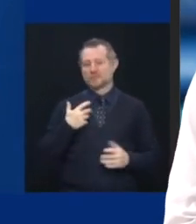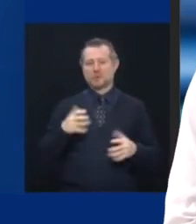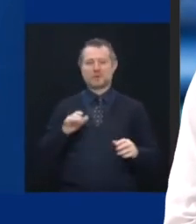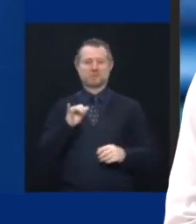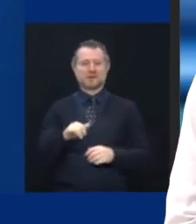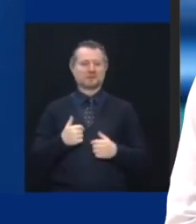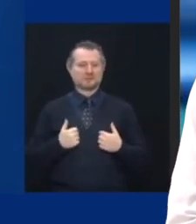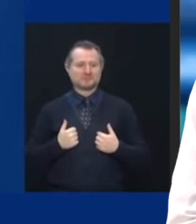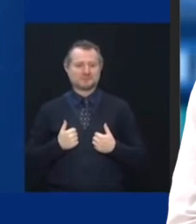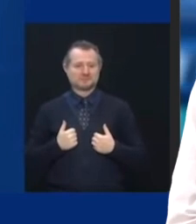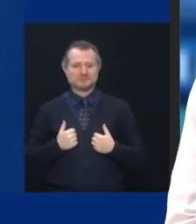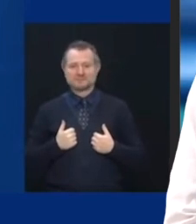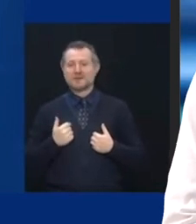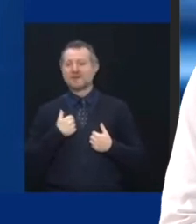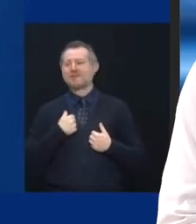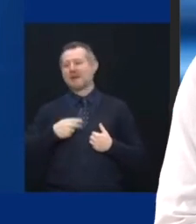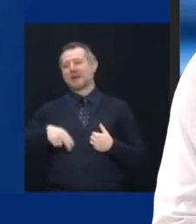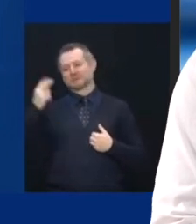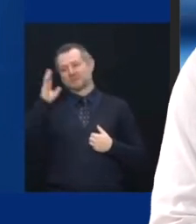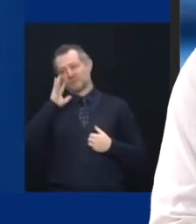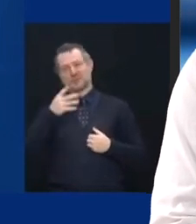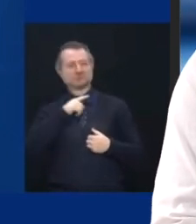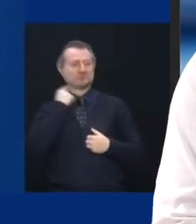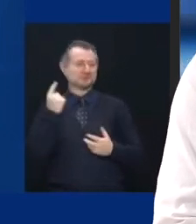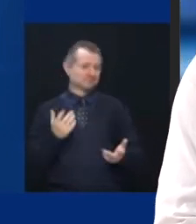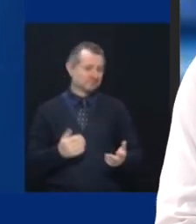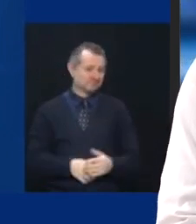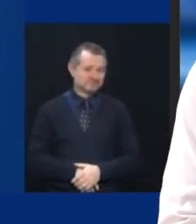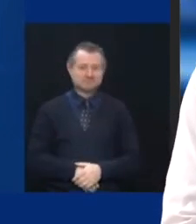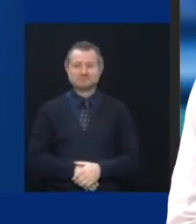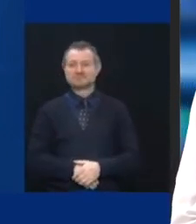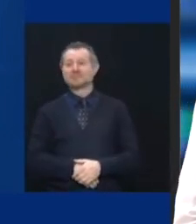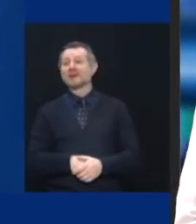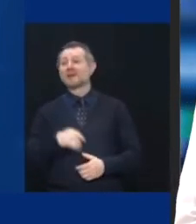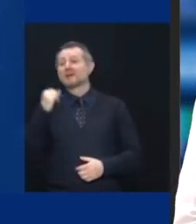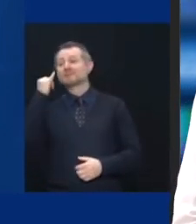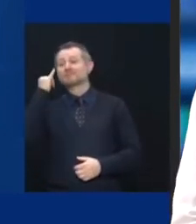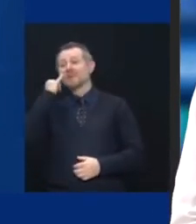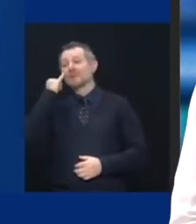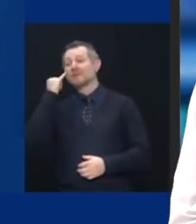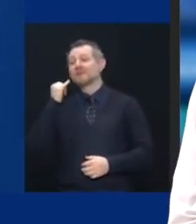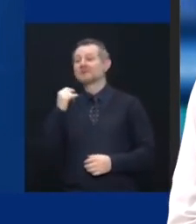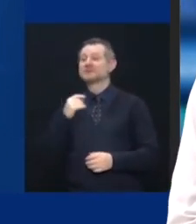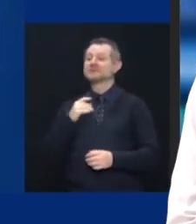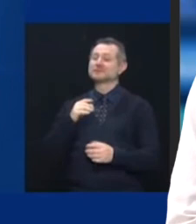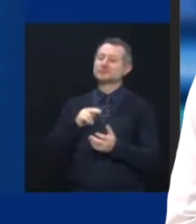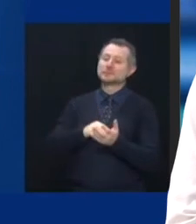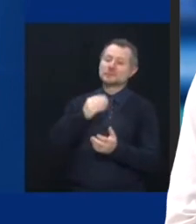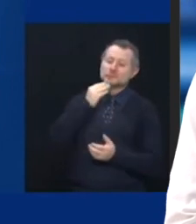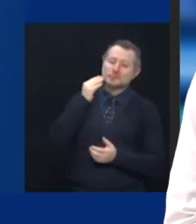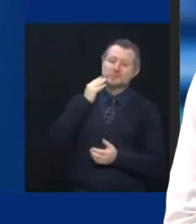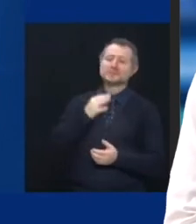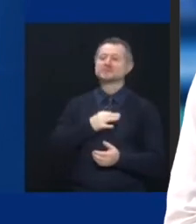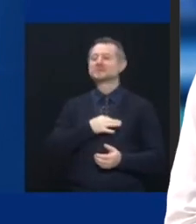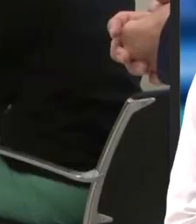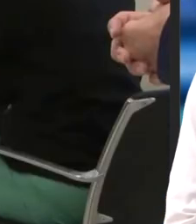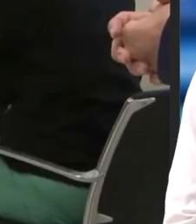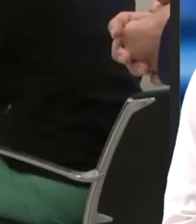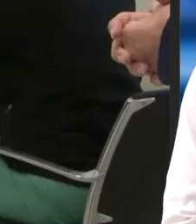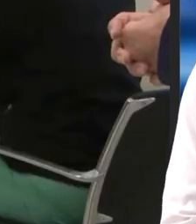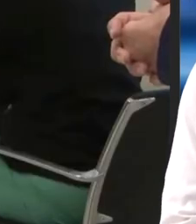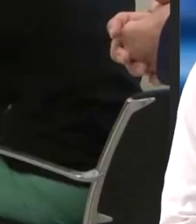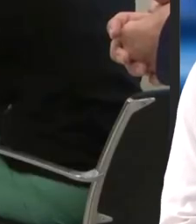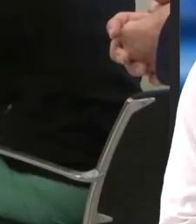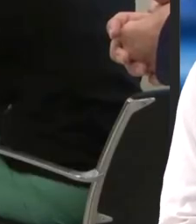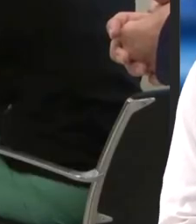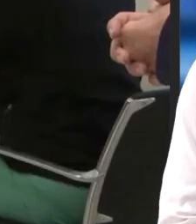一样强制所有人接种，否则会面临法律纠纷。因此，纽约很多华人都有这样的顾虑，表示观望中。